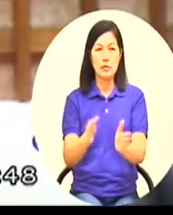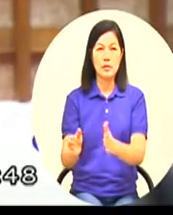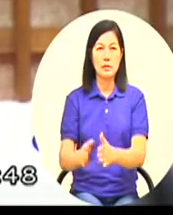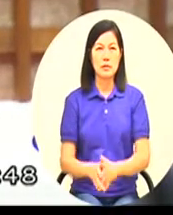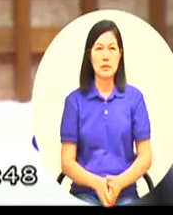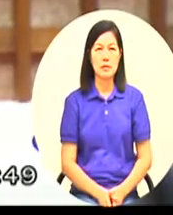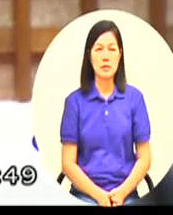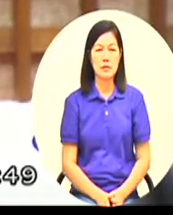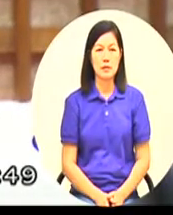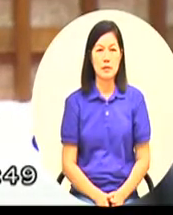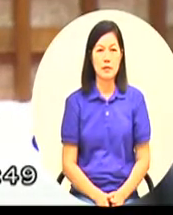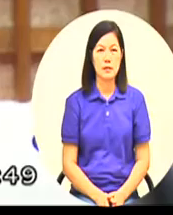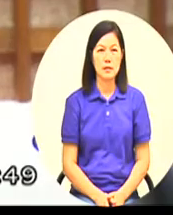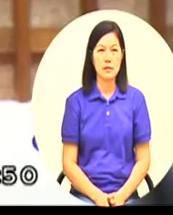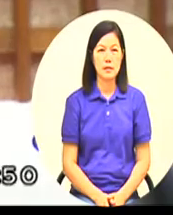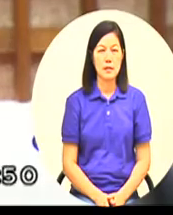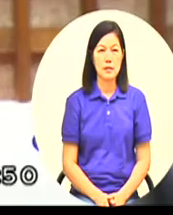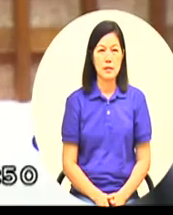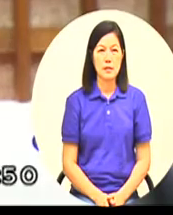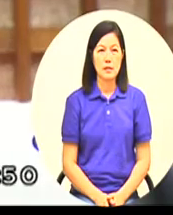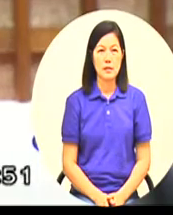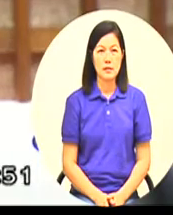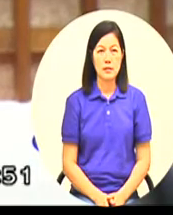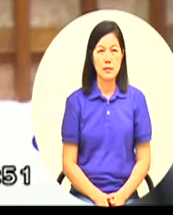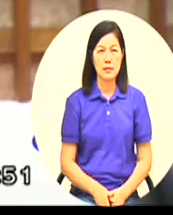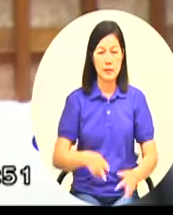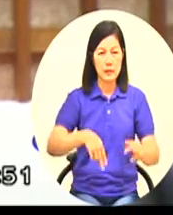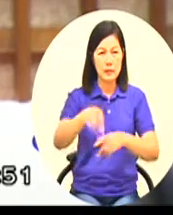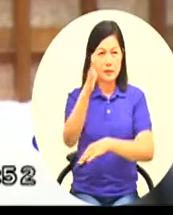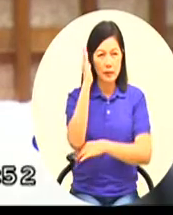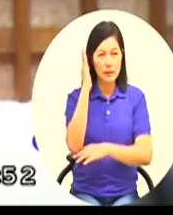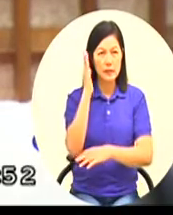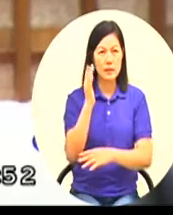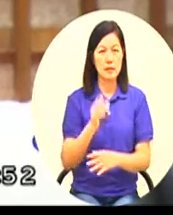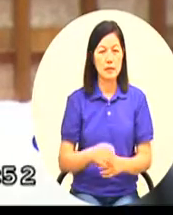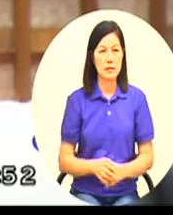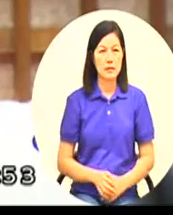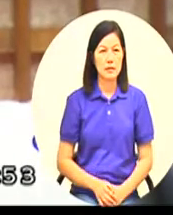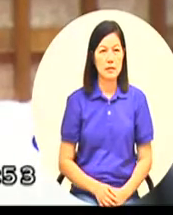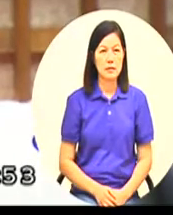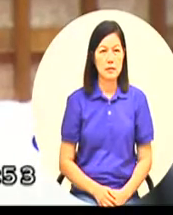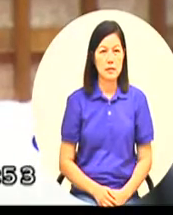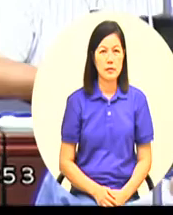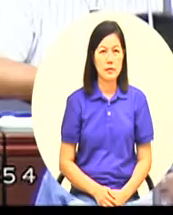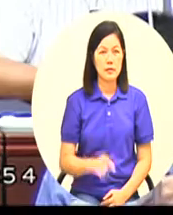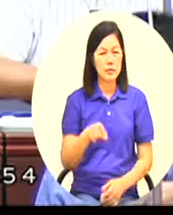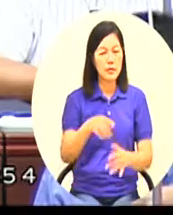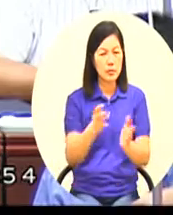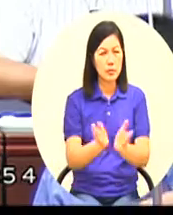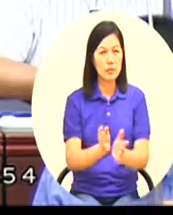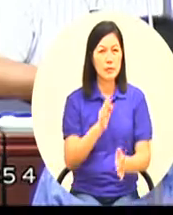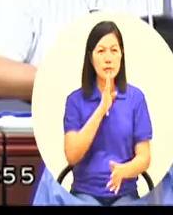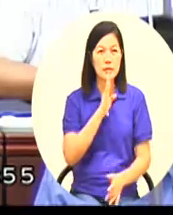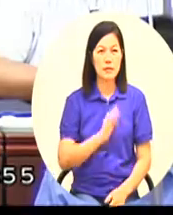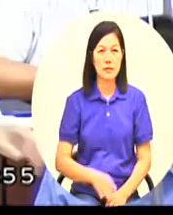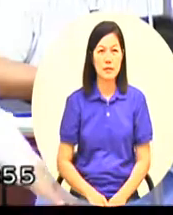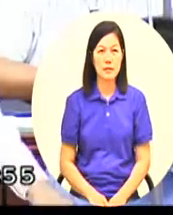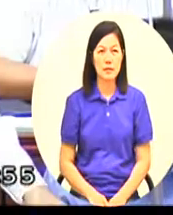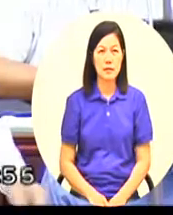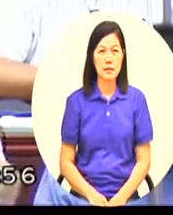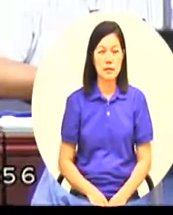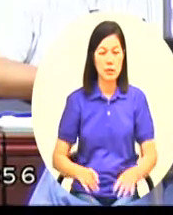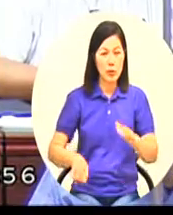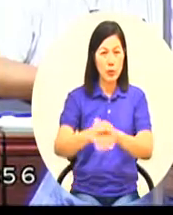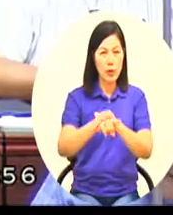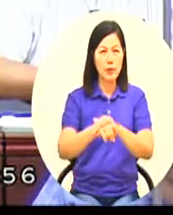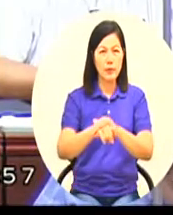这个行政裁决的一个最重要的，就是要观察。 这个部分是这样，因为他那个部分是违反